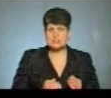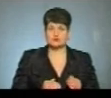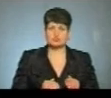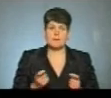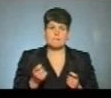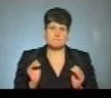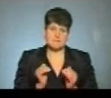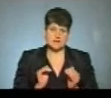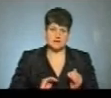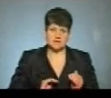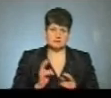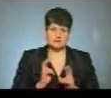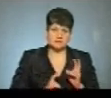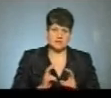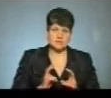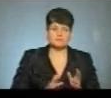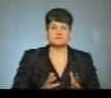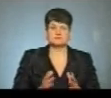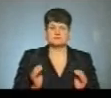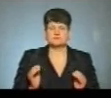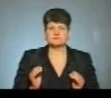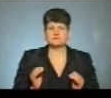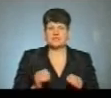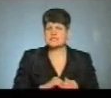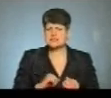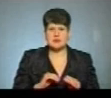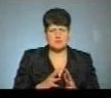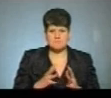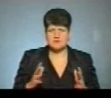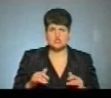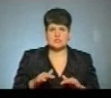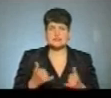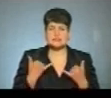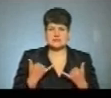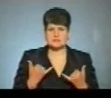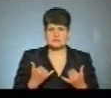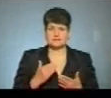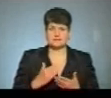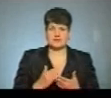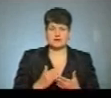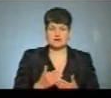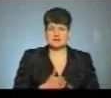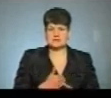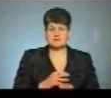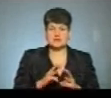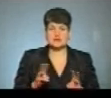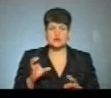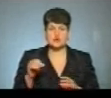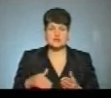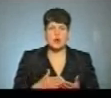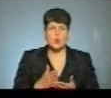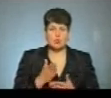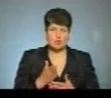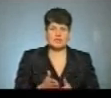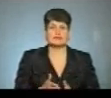малих підприємців, і великих підприємців. Але сама така найбільша акція, це зараз сьогодні розгорнулася за ініціативи Міністерства соціальної політики